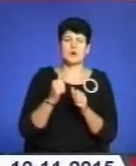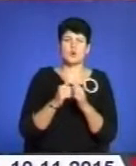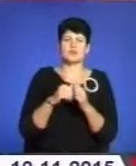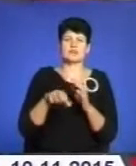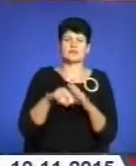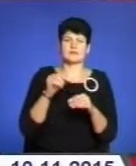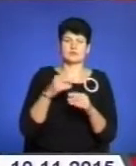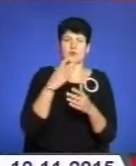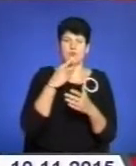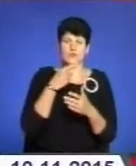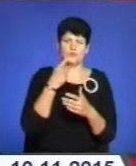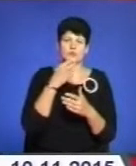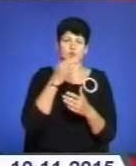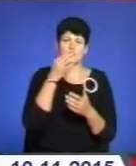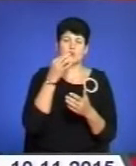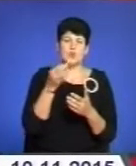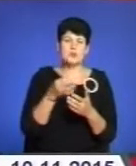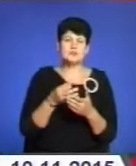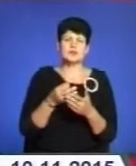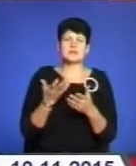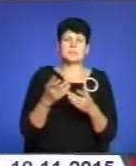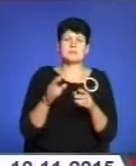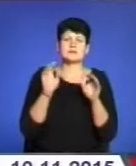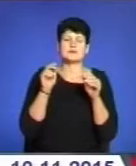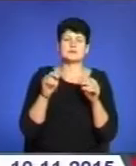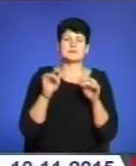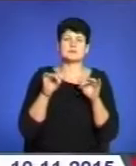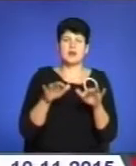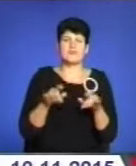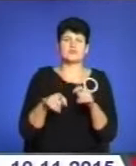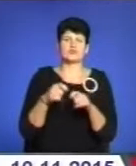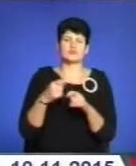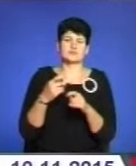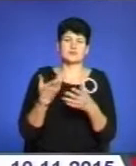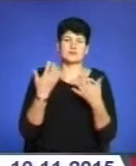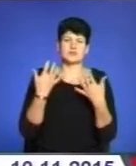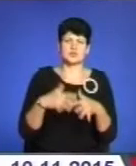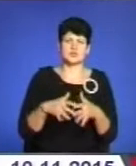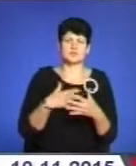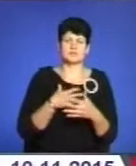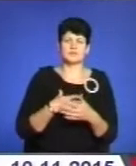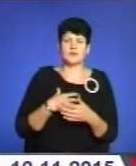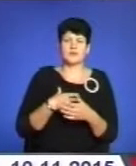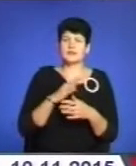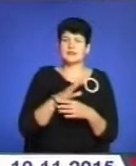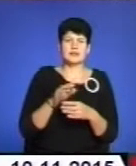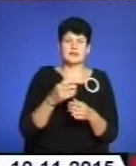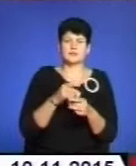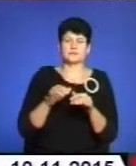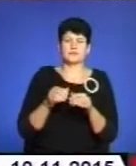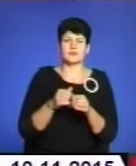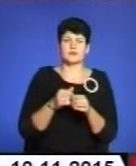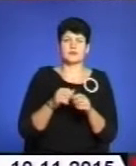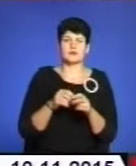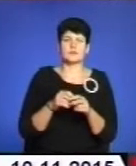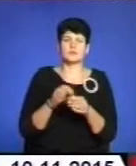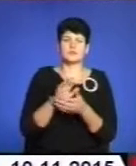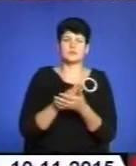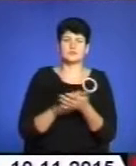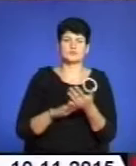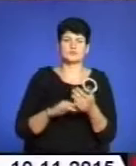показує досвід, справи з правопорушеннями втрачають актуальність. Також наразі не просувається розслідування про